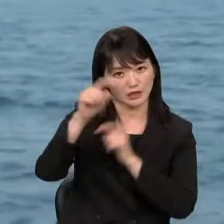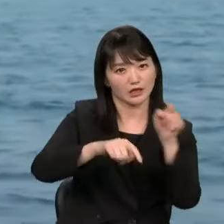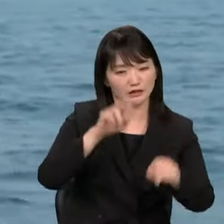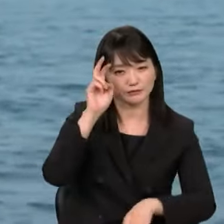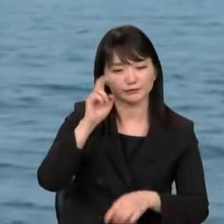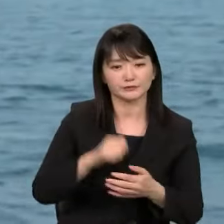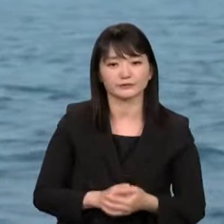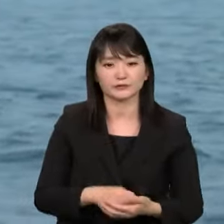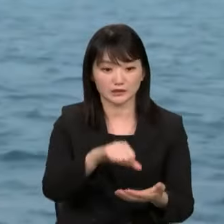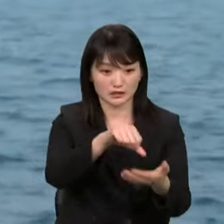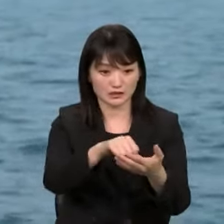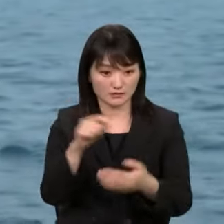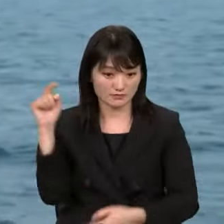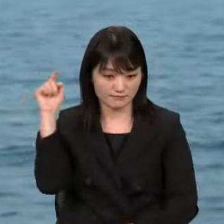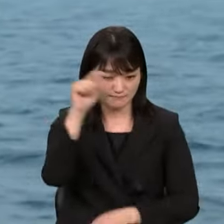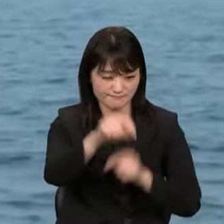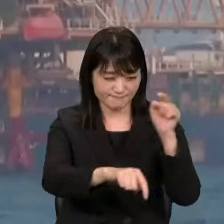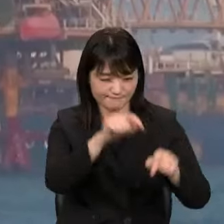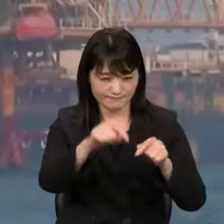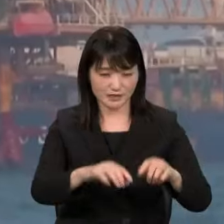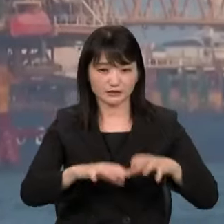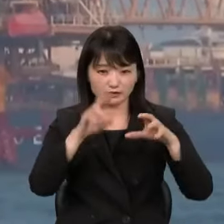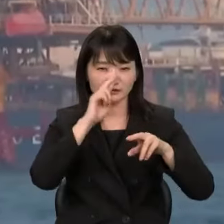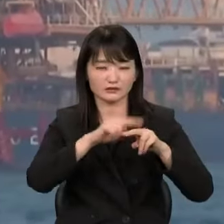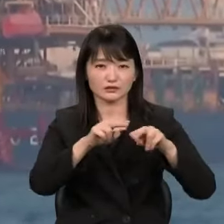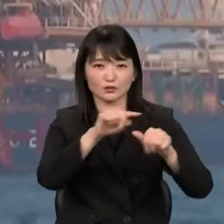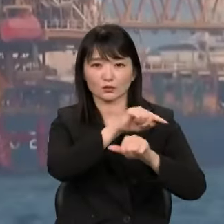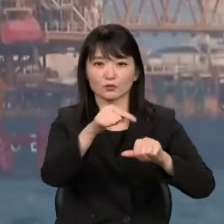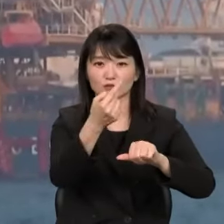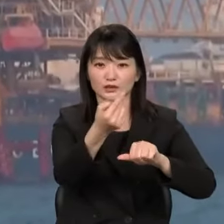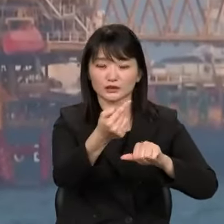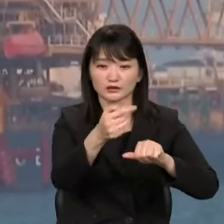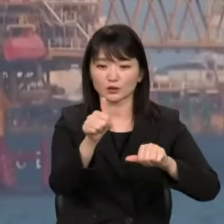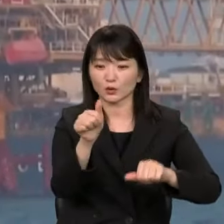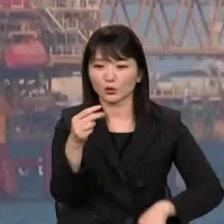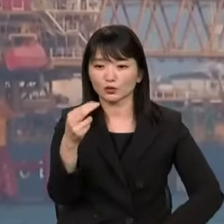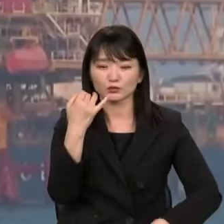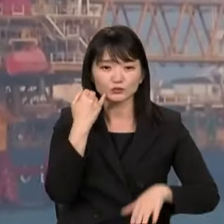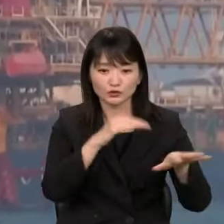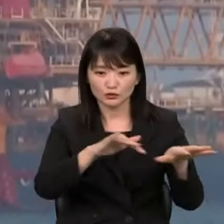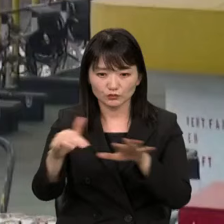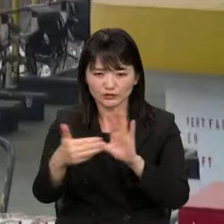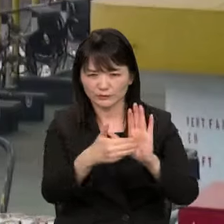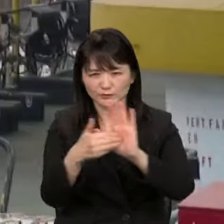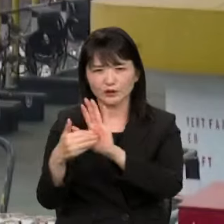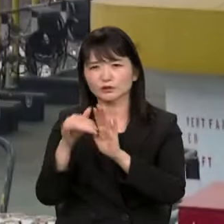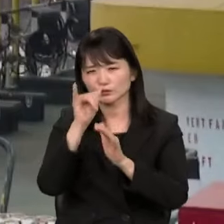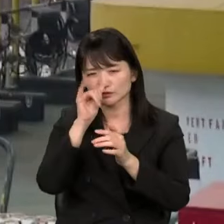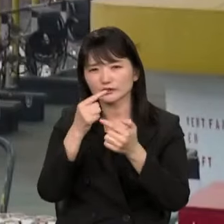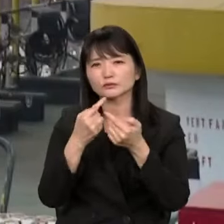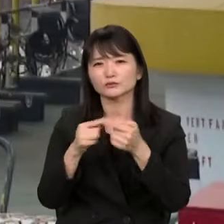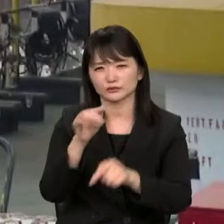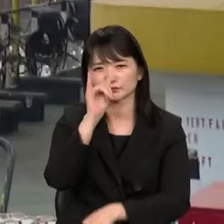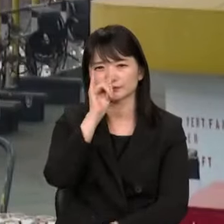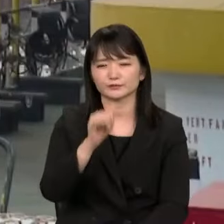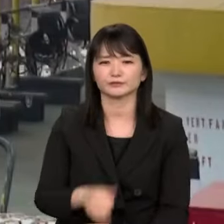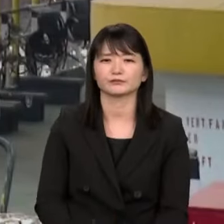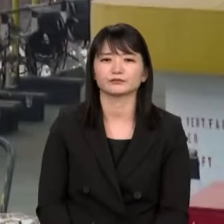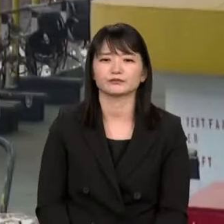이란이 공격받을 경우 세계석유 5이 오가는 호르 해협을 봉쇄할 수 있다는 분석도